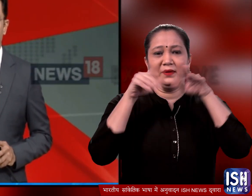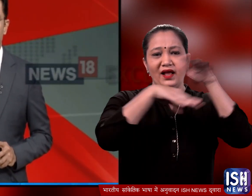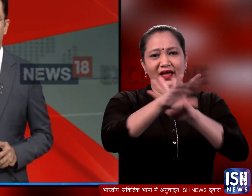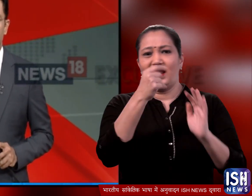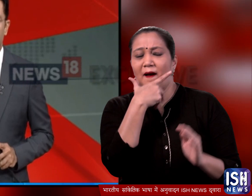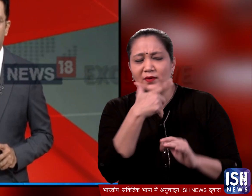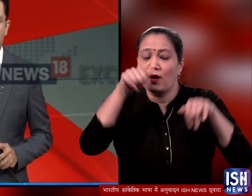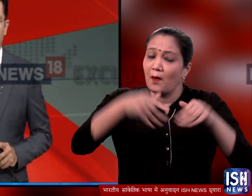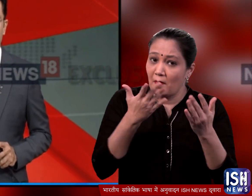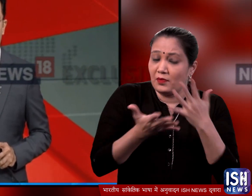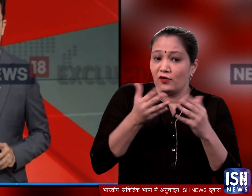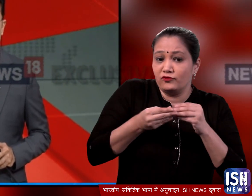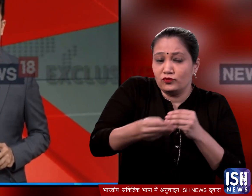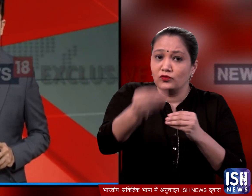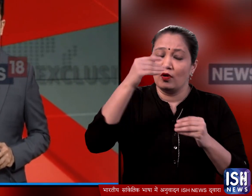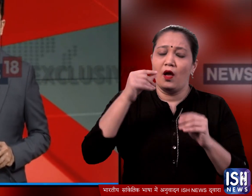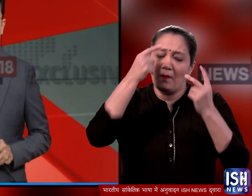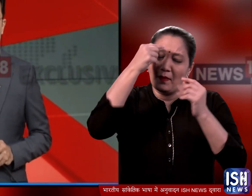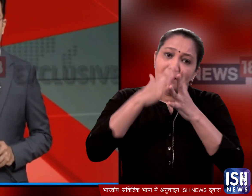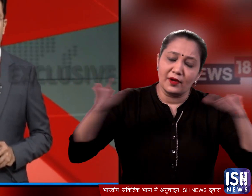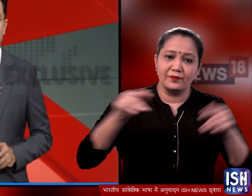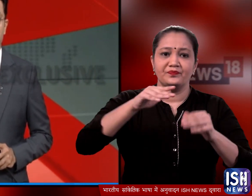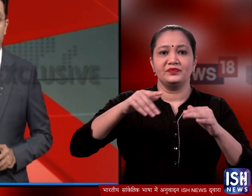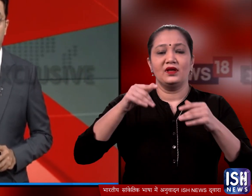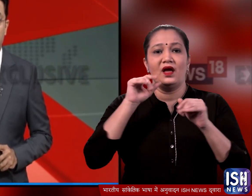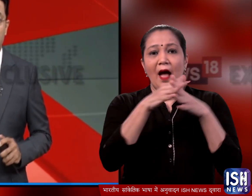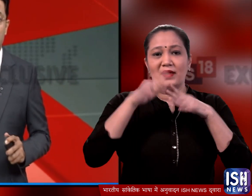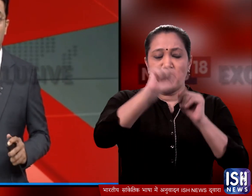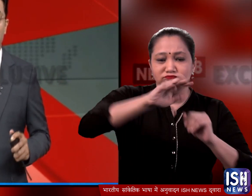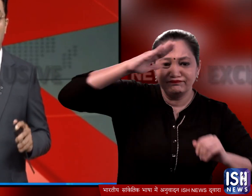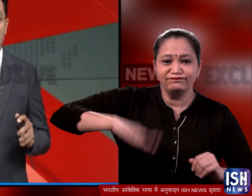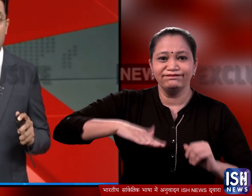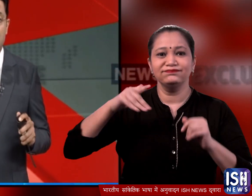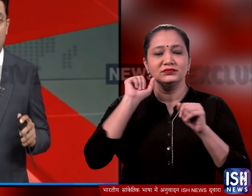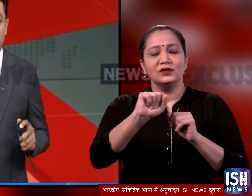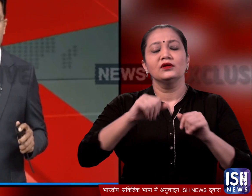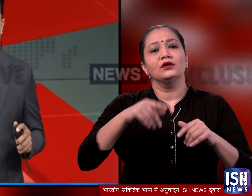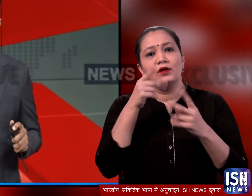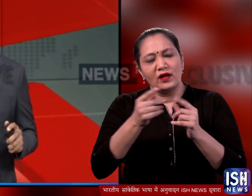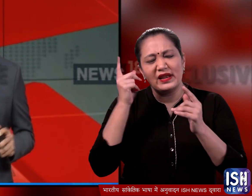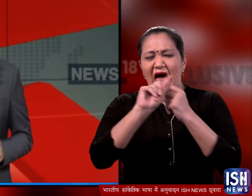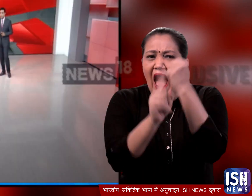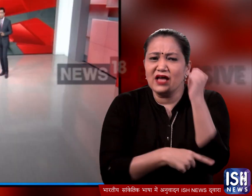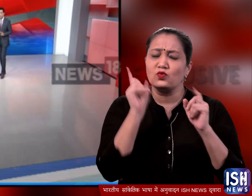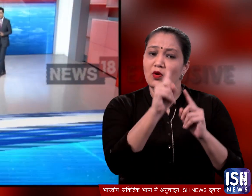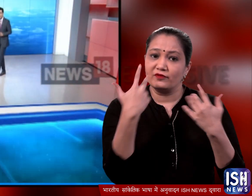अमेरिका में अमेज़न को बड़ी मुसीबत का सामना करना पड़ सकता है। अमेरिकी संसद की एक कमेटी ने अमेज़न को आखिरी चेतावनी दी है,